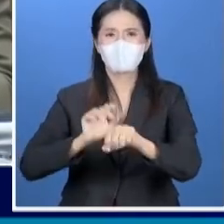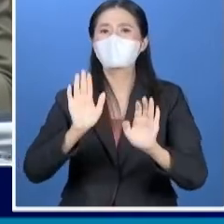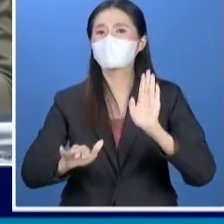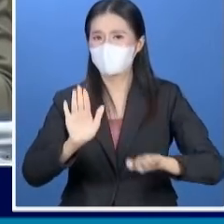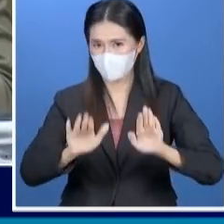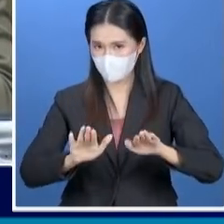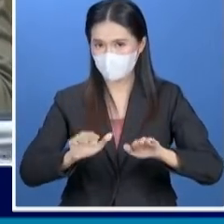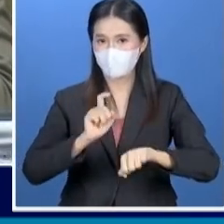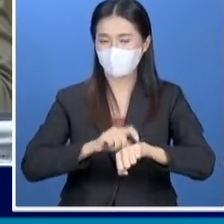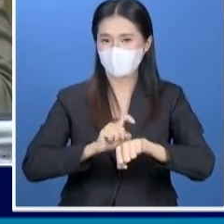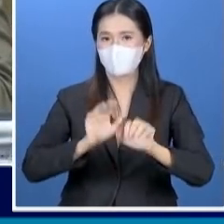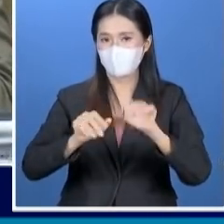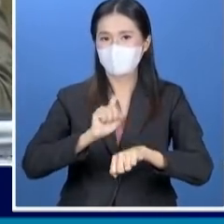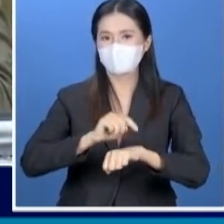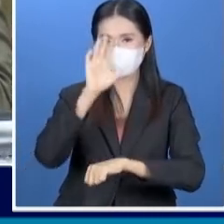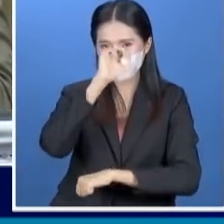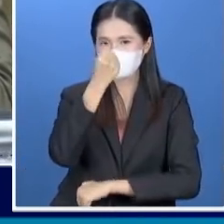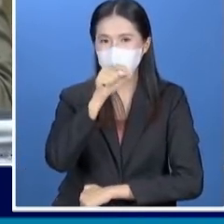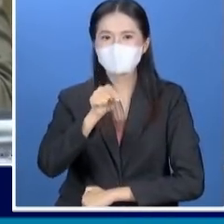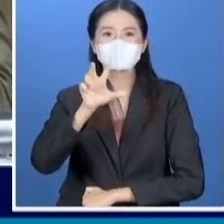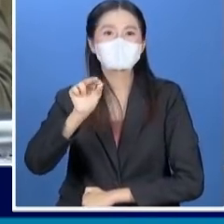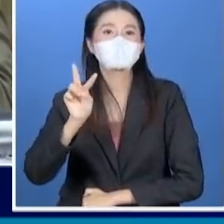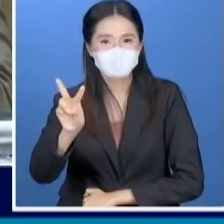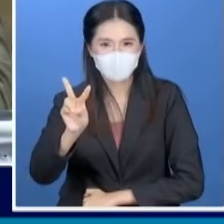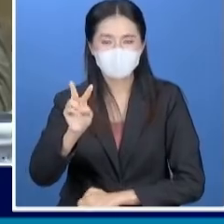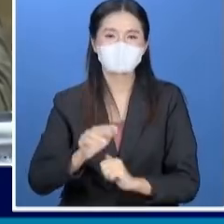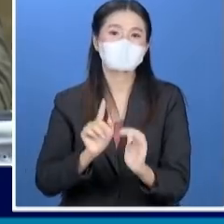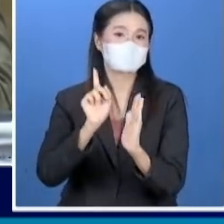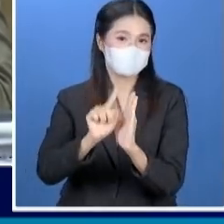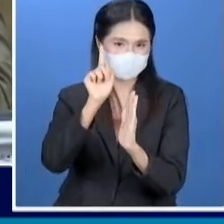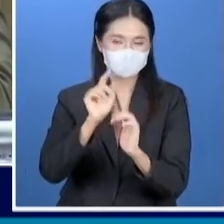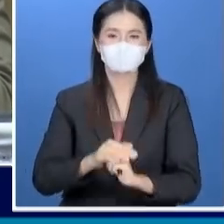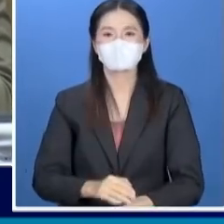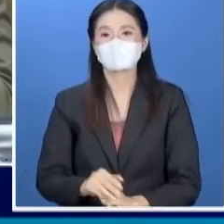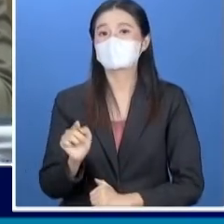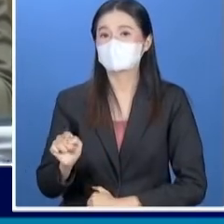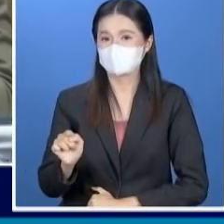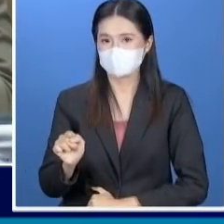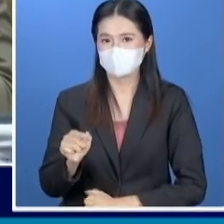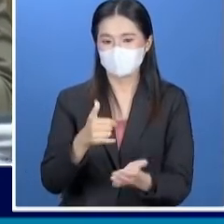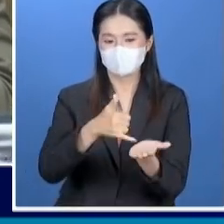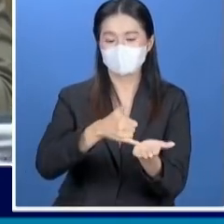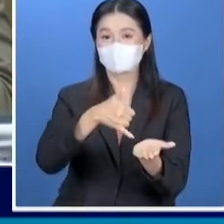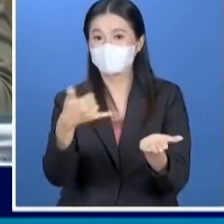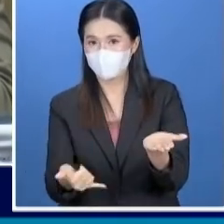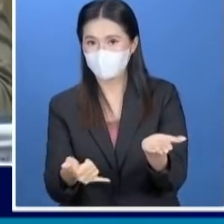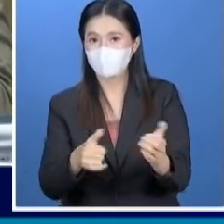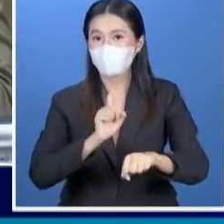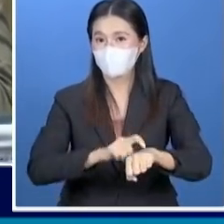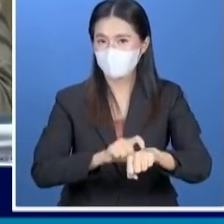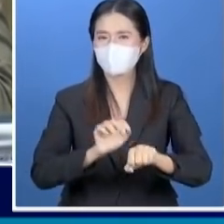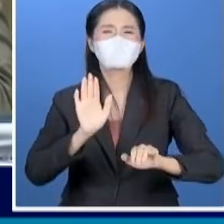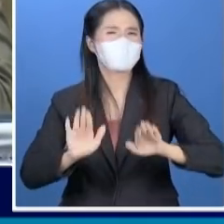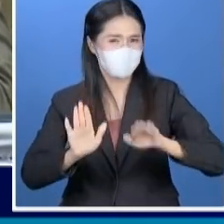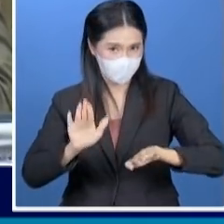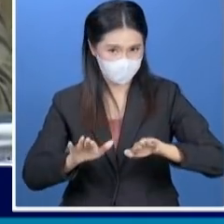าณนะครับ22:32นะครับเพราะนั้นเนี่ยจุดที่ตกนะครับเวลาเนี่ยนะครับเวลาประม